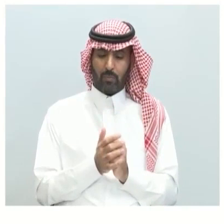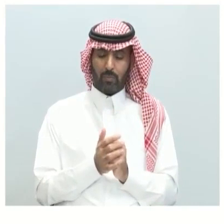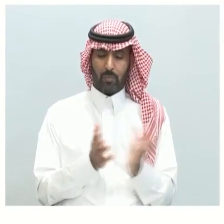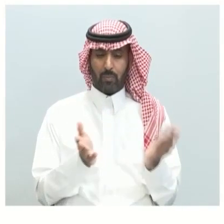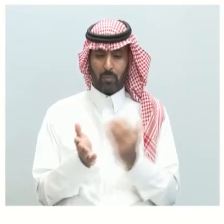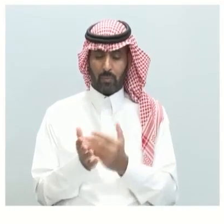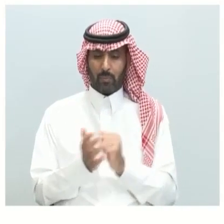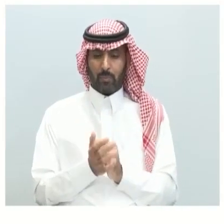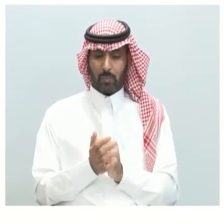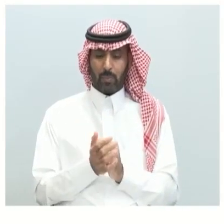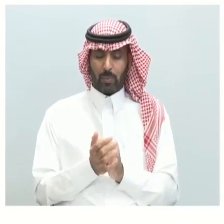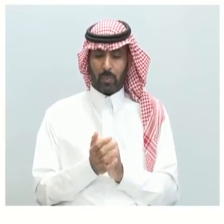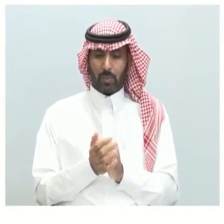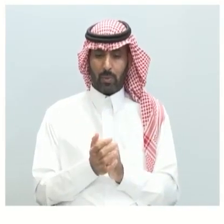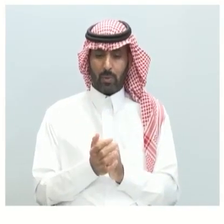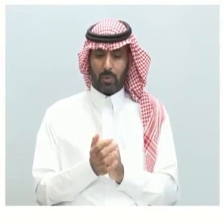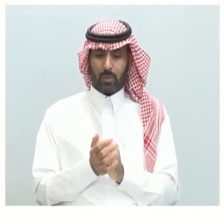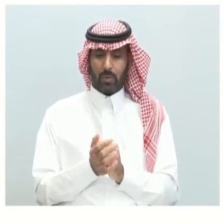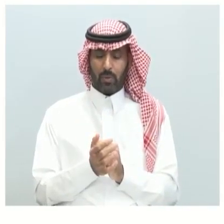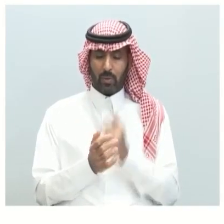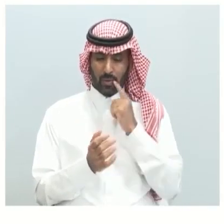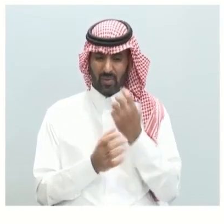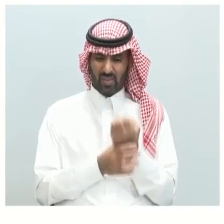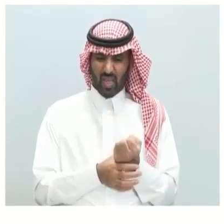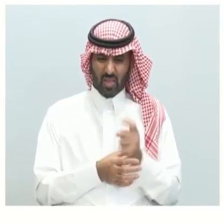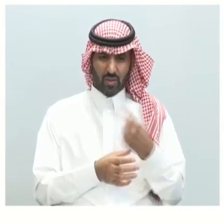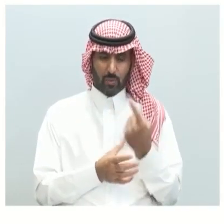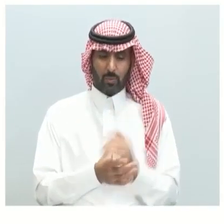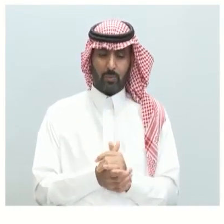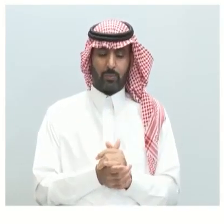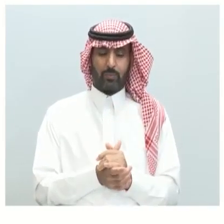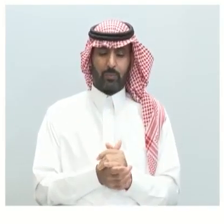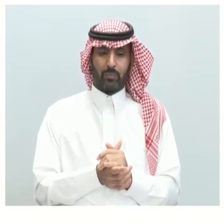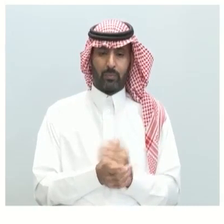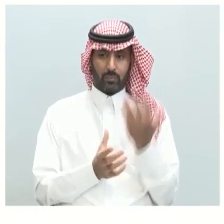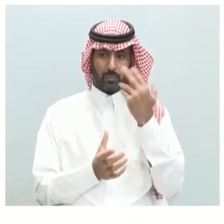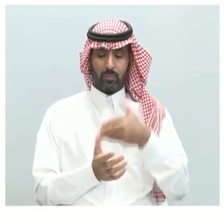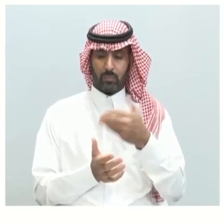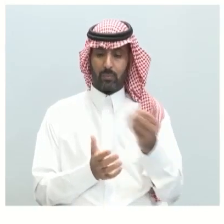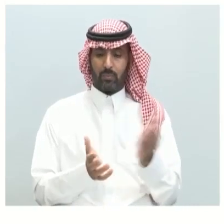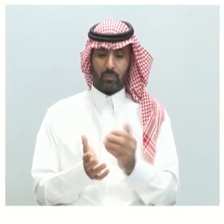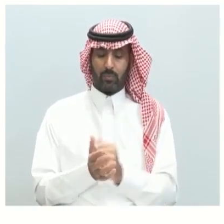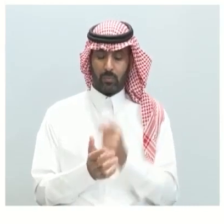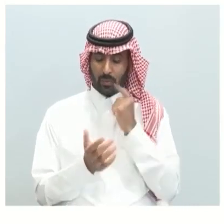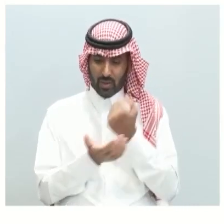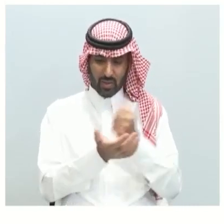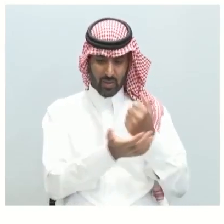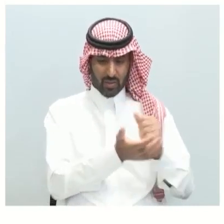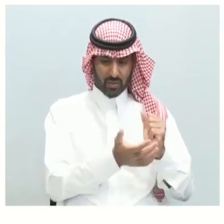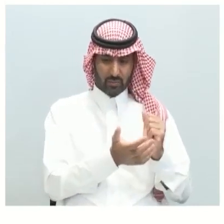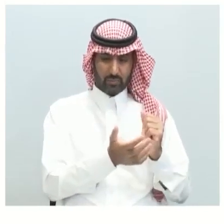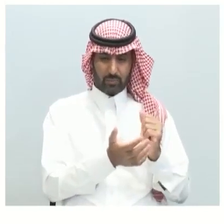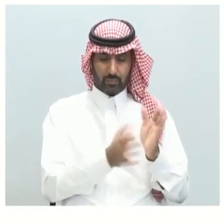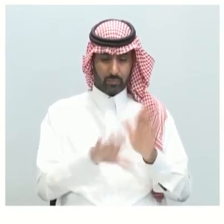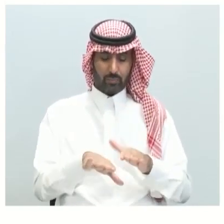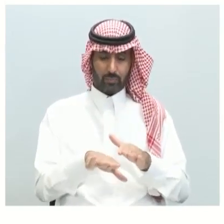وكذلك هنا عفوا الضغط الاول طبعا لاحظ انها ايضا بحذف الوحدات